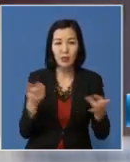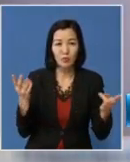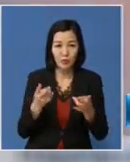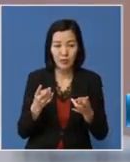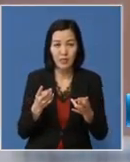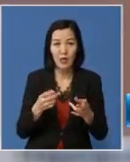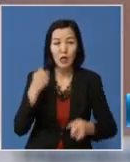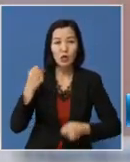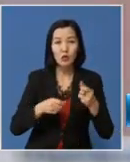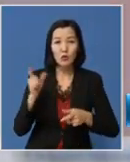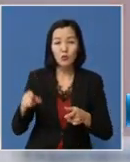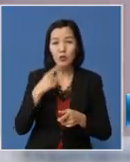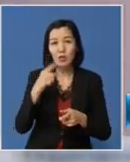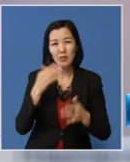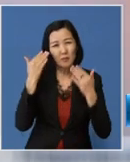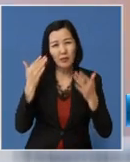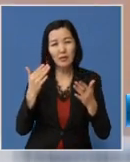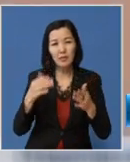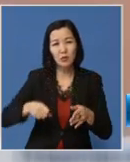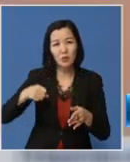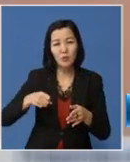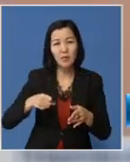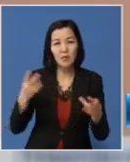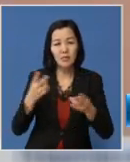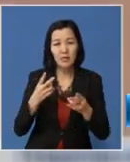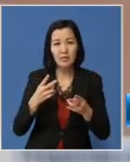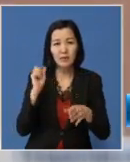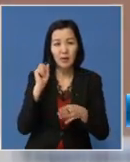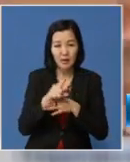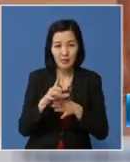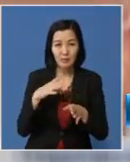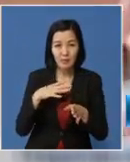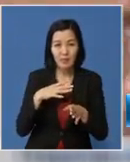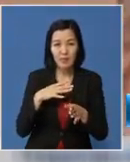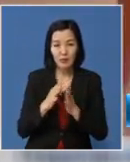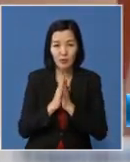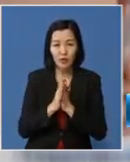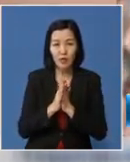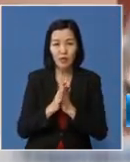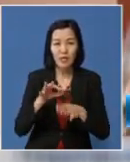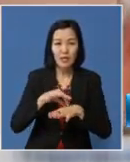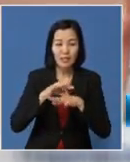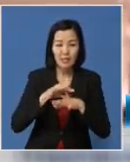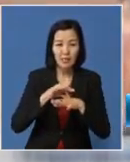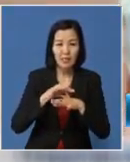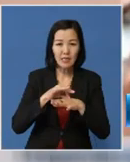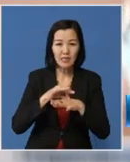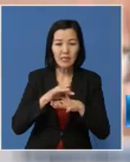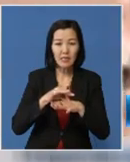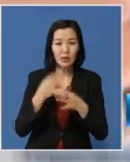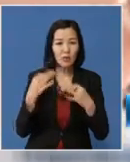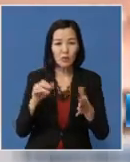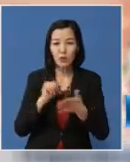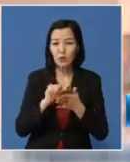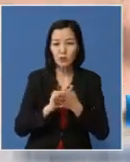болған. Жүргізушінің айтуынша белгісіз біреу сөмкелерді тиісті орынға дейін апарып беруді сұраған. Әрі андатор терілеріне қатысты ешқандай рұқсат